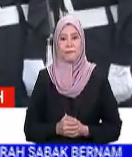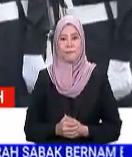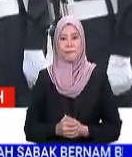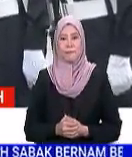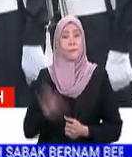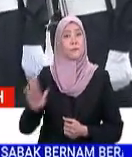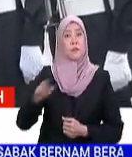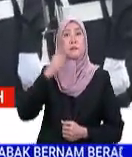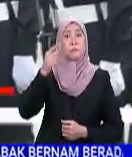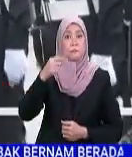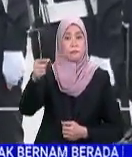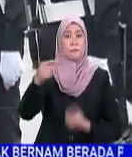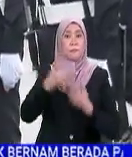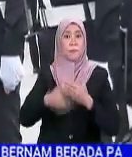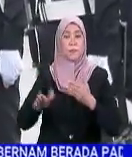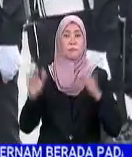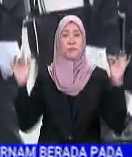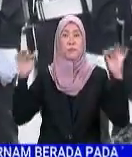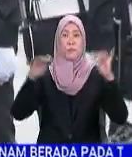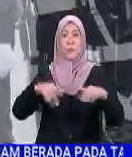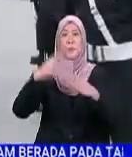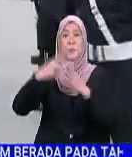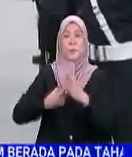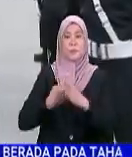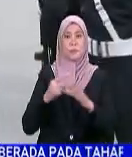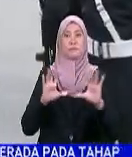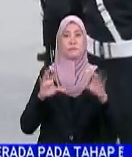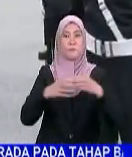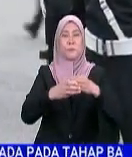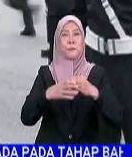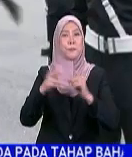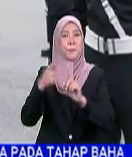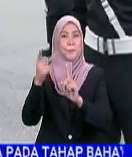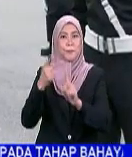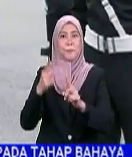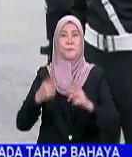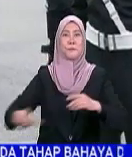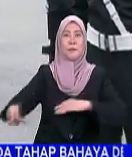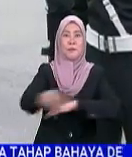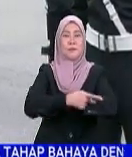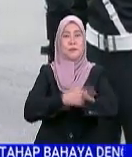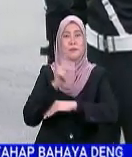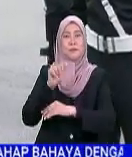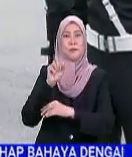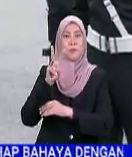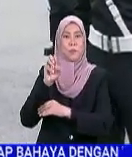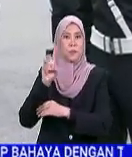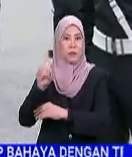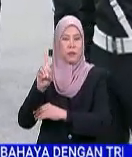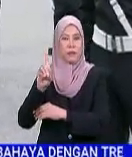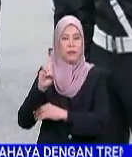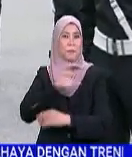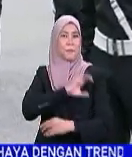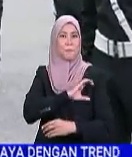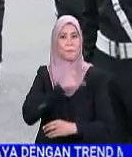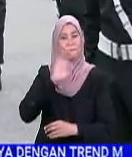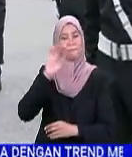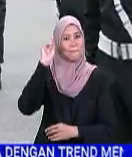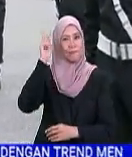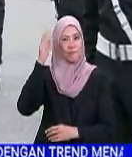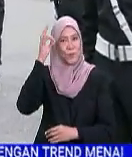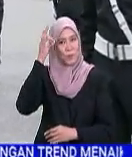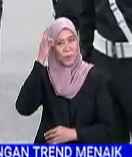beliau bisa kalau demikian selepas perhimpunan bulanan kontijen Pulau Pinang di Padang kawat pasukan simpanan police + Tuan Air